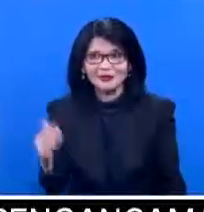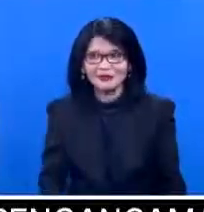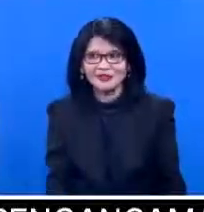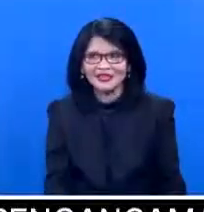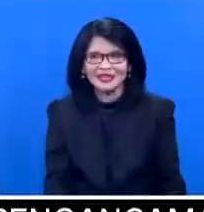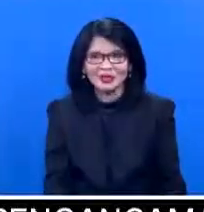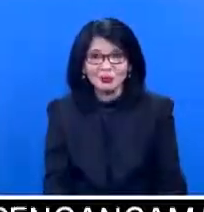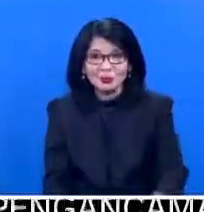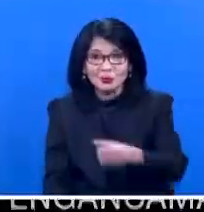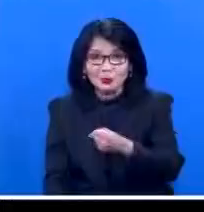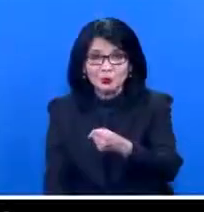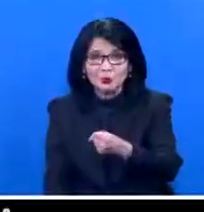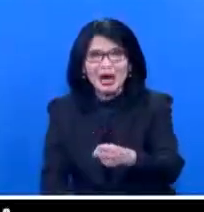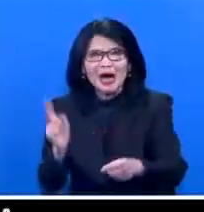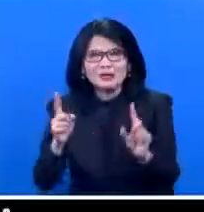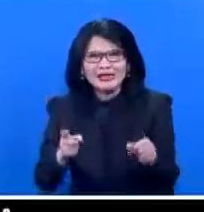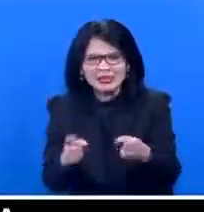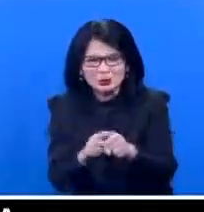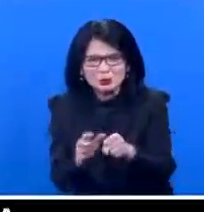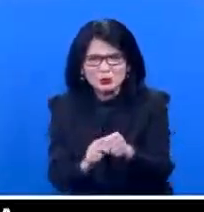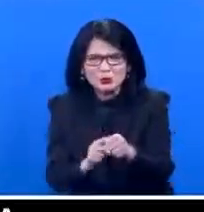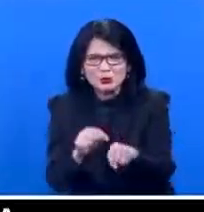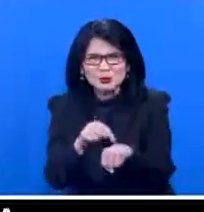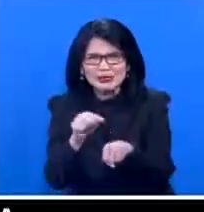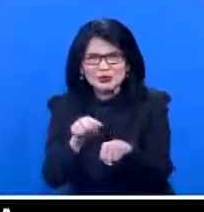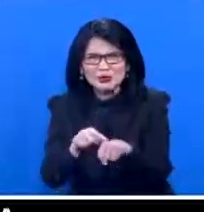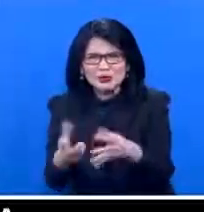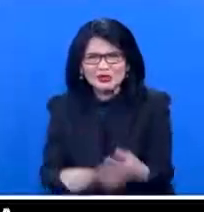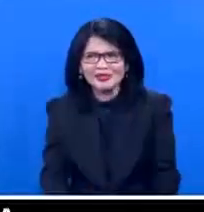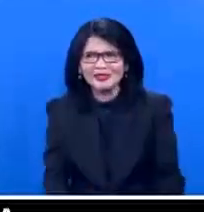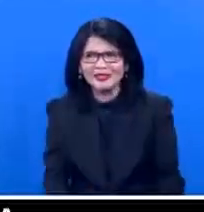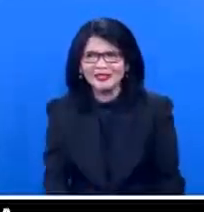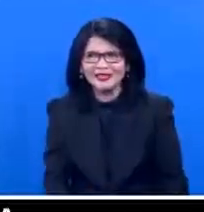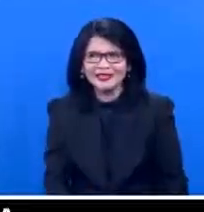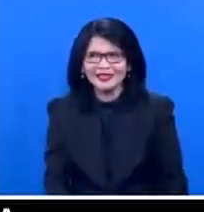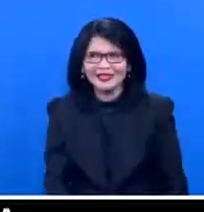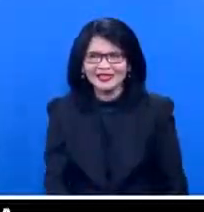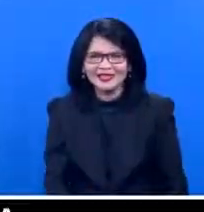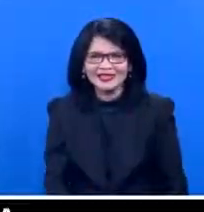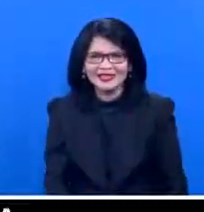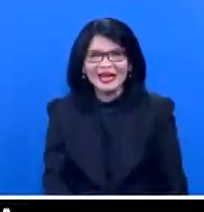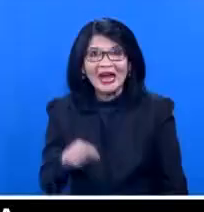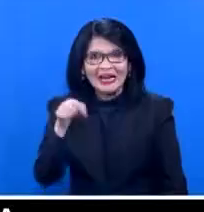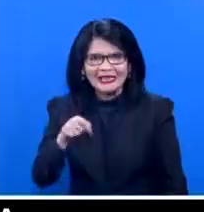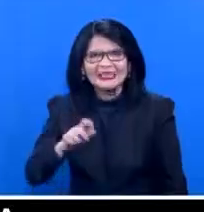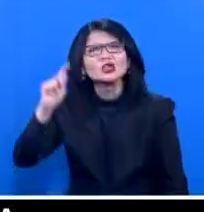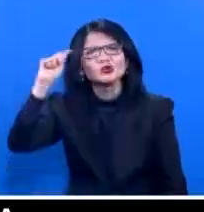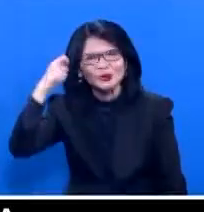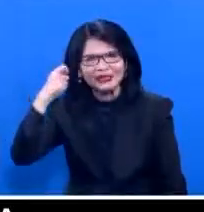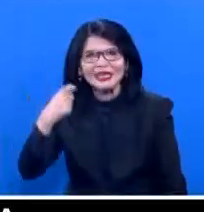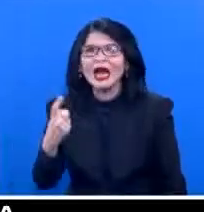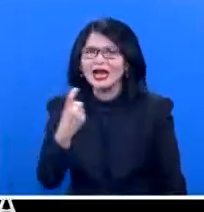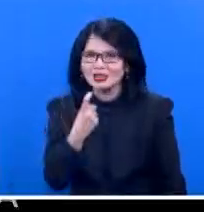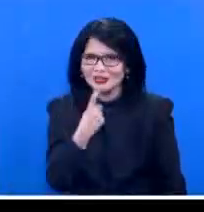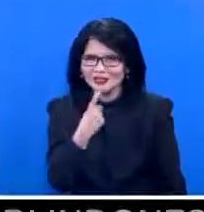Aduh, pemirsa. Harus hati-hati karena ternyata ada duri-duri gitu ya, Pak ya. Iya. Ternyata ini sangat tidak mudah, tapi kita akan coba lagi